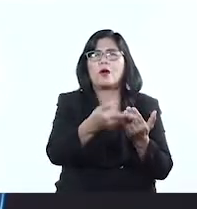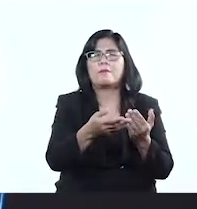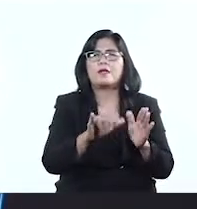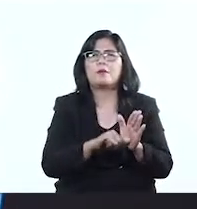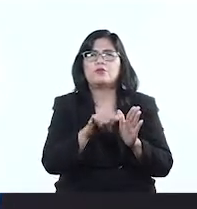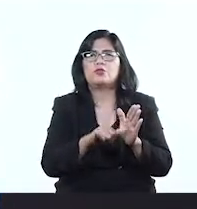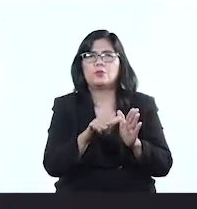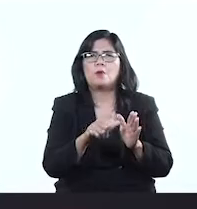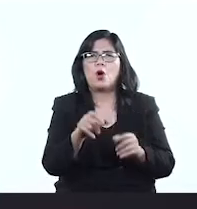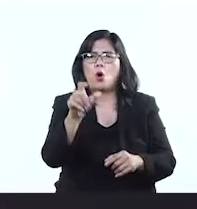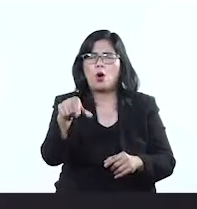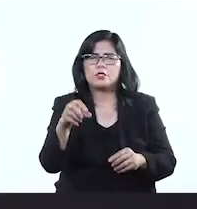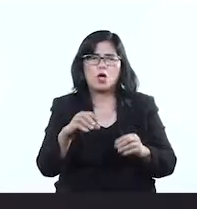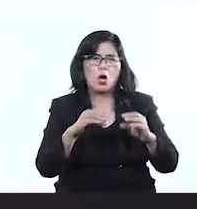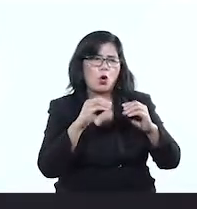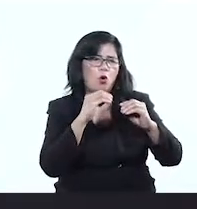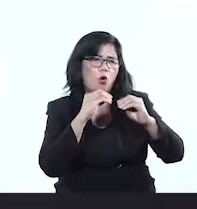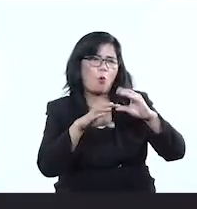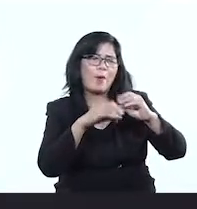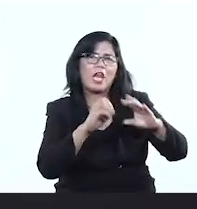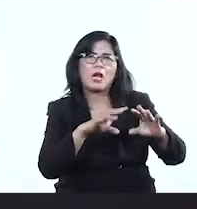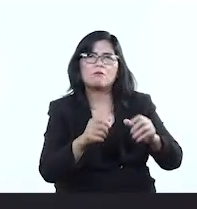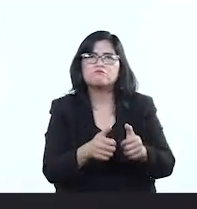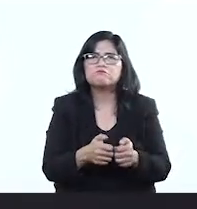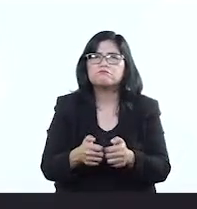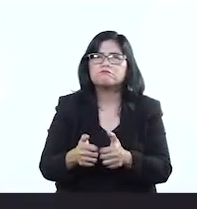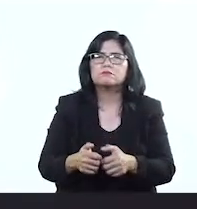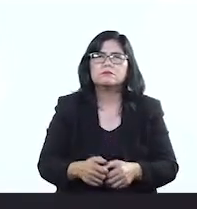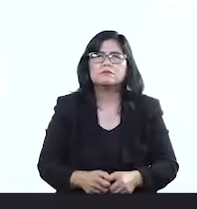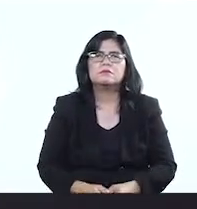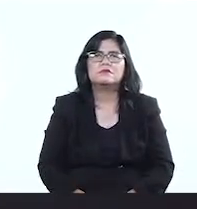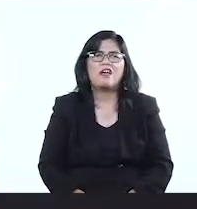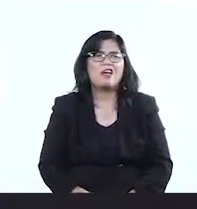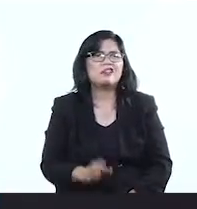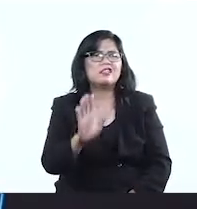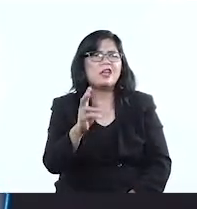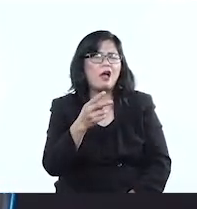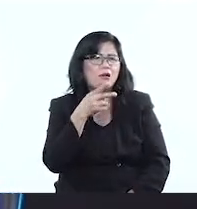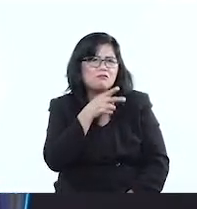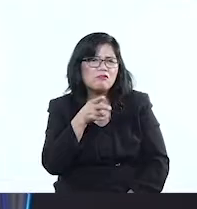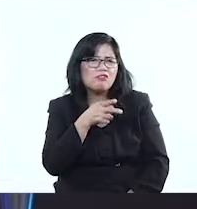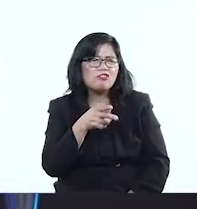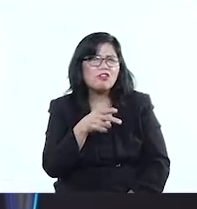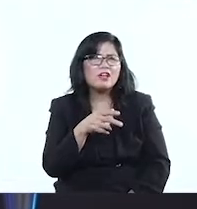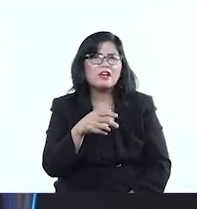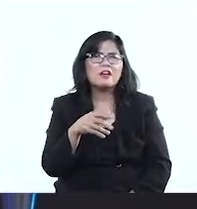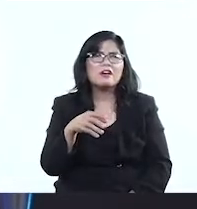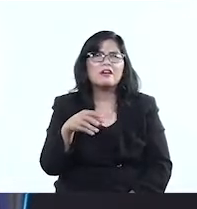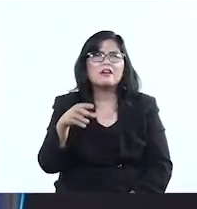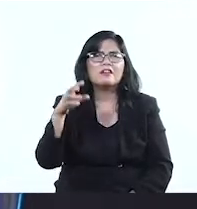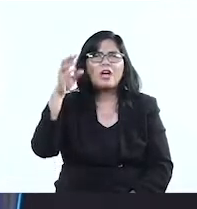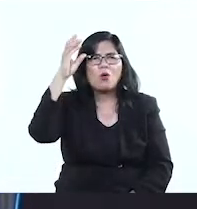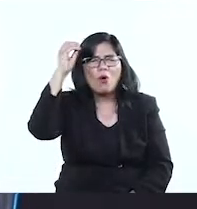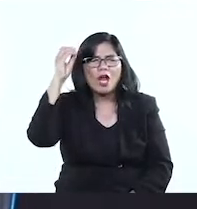orang sudah memberi komentar a&p yakin dia tidak nonton kalau ketahuan komentar-komentar